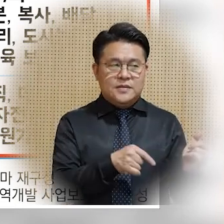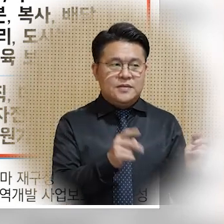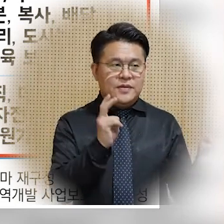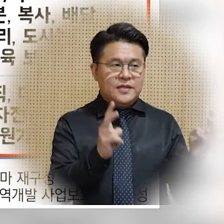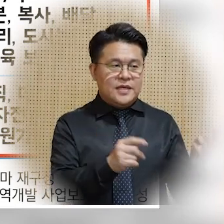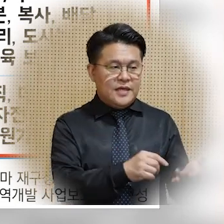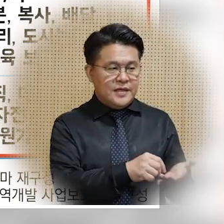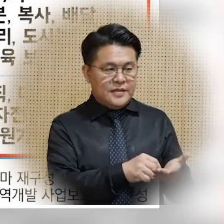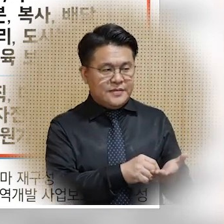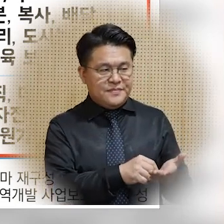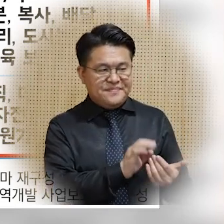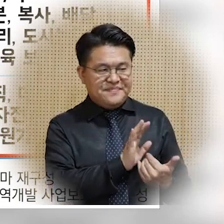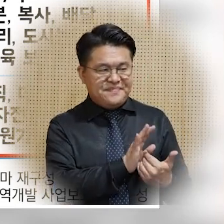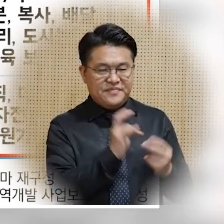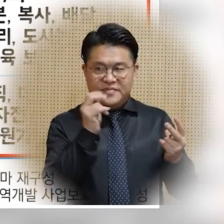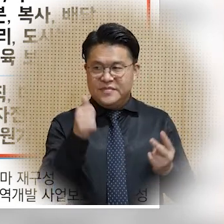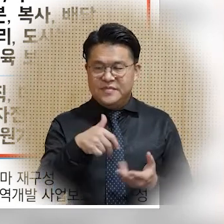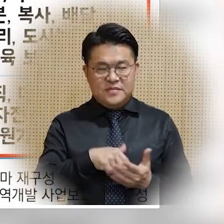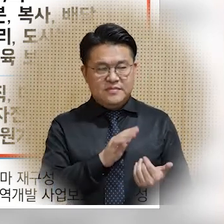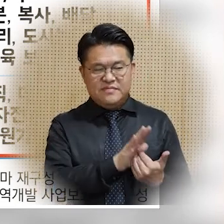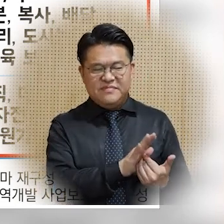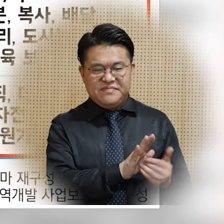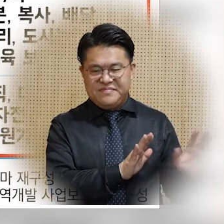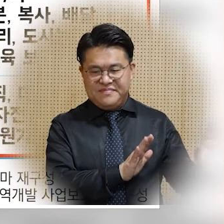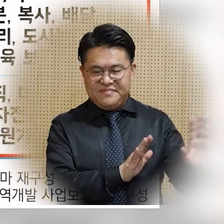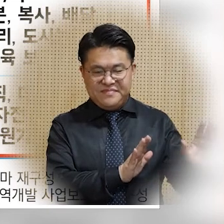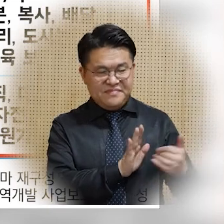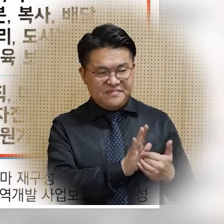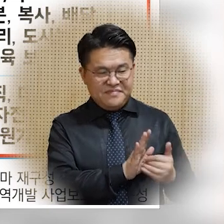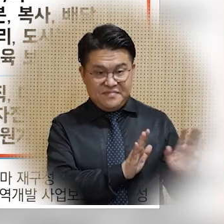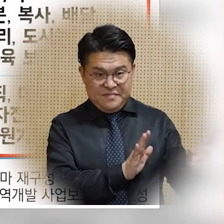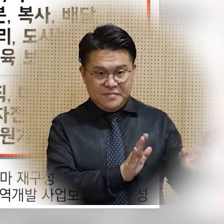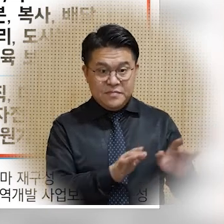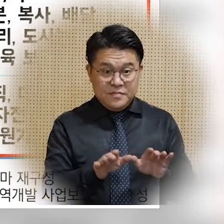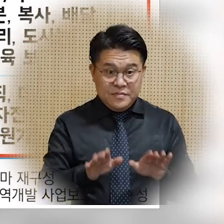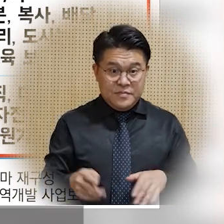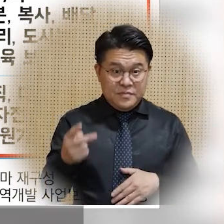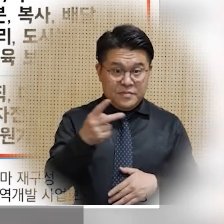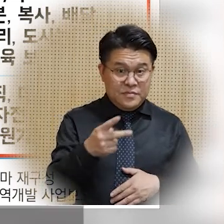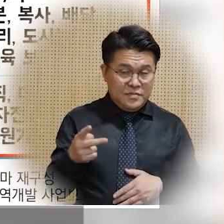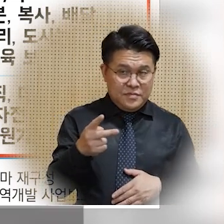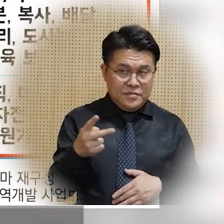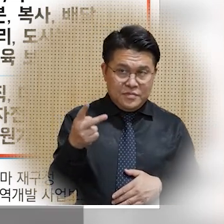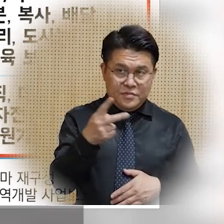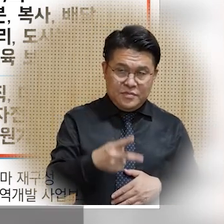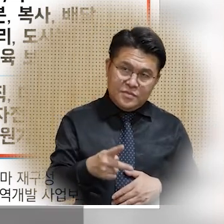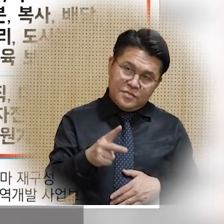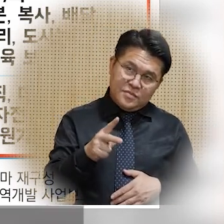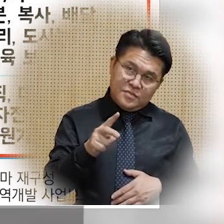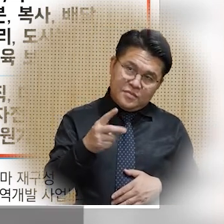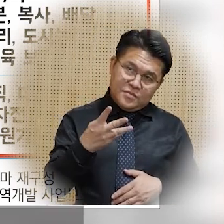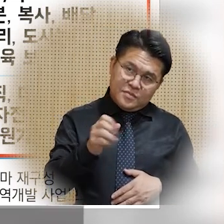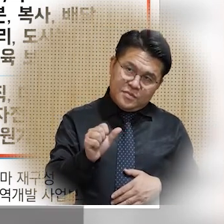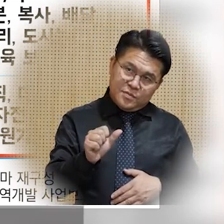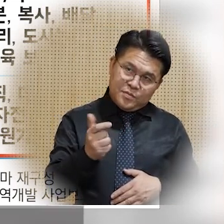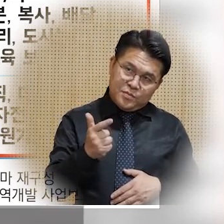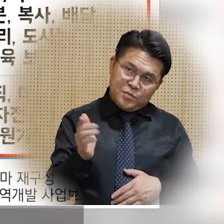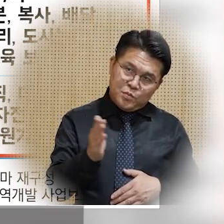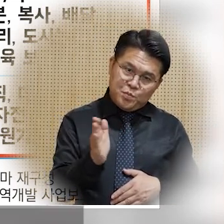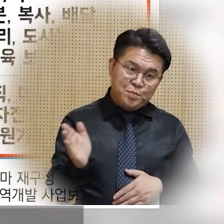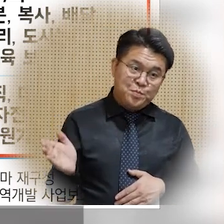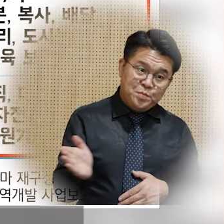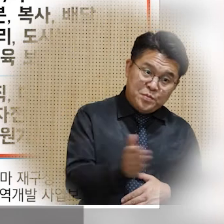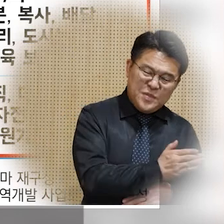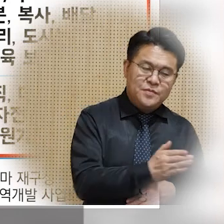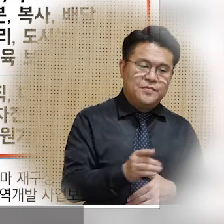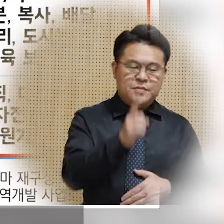과거에는 아무래도 좀 장애인들을 고용하는 것 자체를 많이 꺼려 했었죠. 근데 이제 2000년대